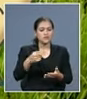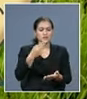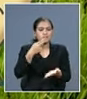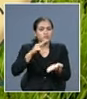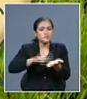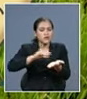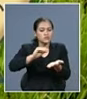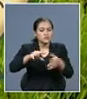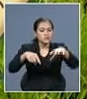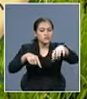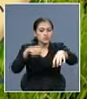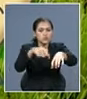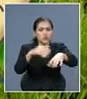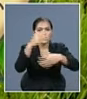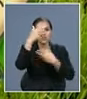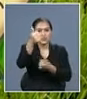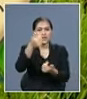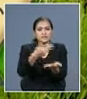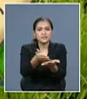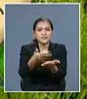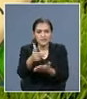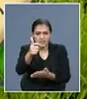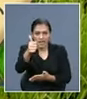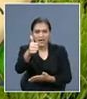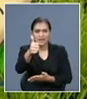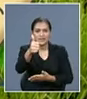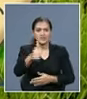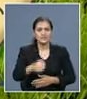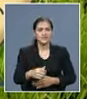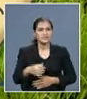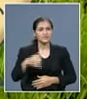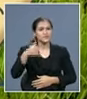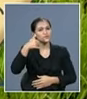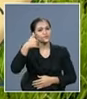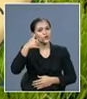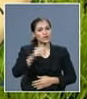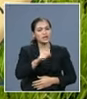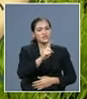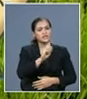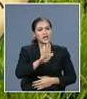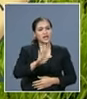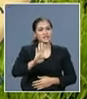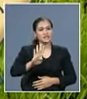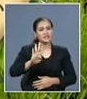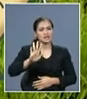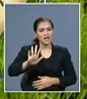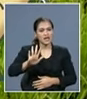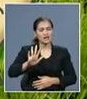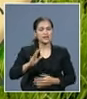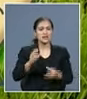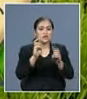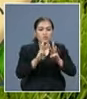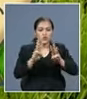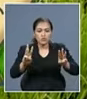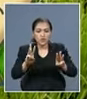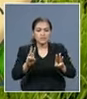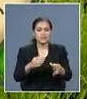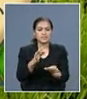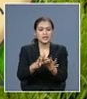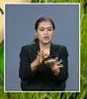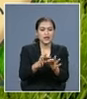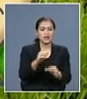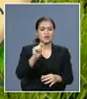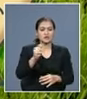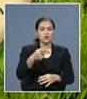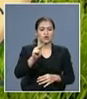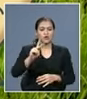ทุกสาขาโทรอร่อยทั่วไทย CallCenter 1545หรือที่เว็บไซต์ของธกสและครอบครัวข่าว 3อย่าลืม